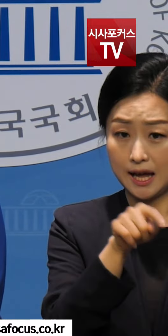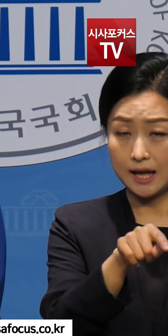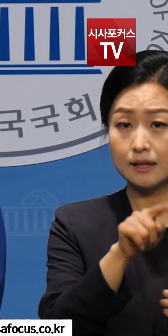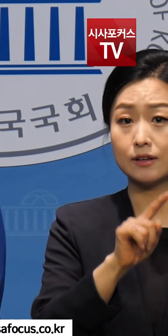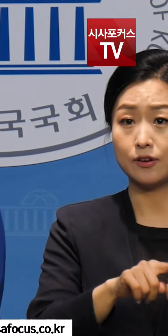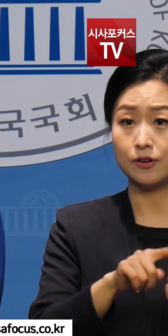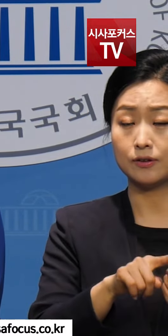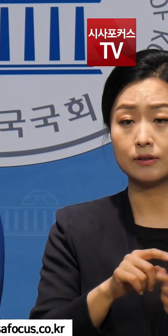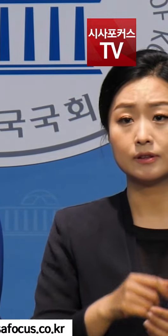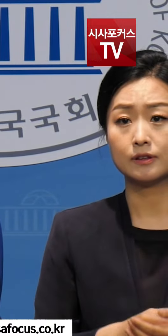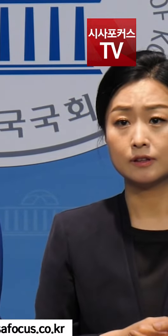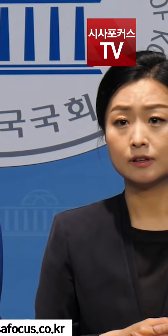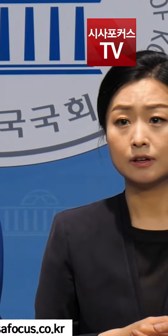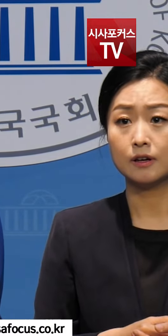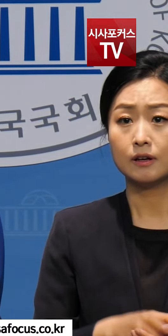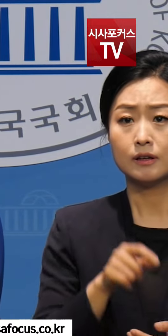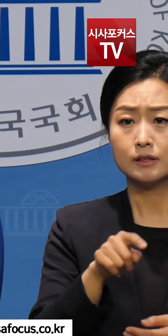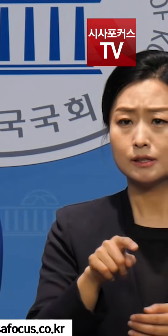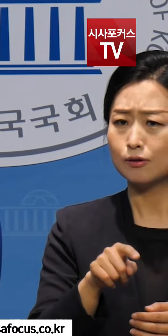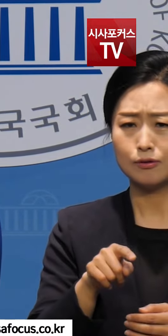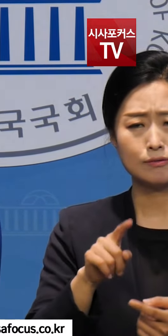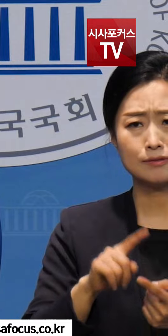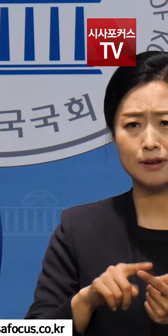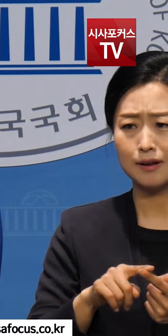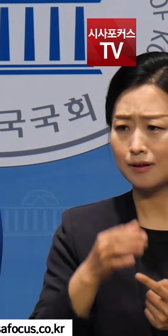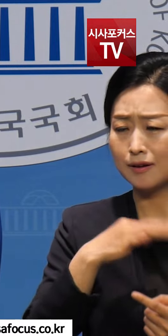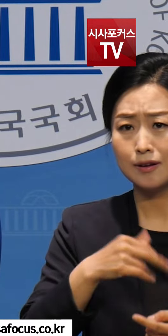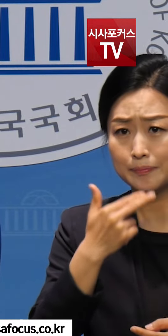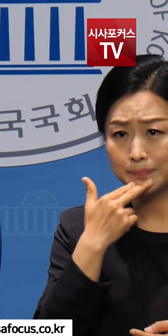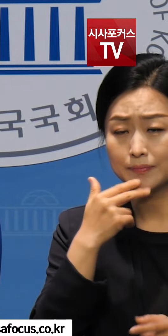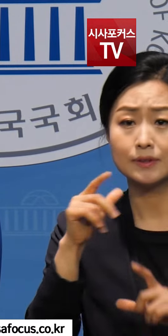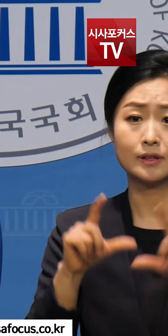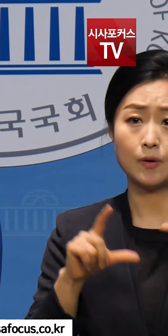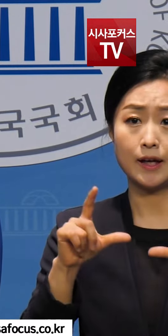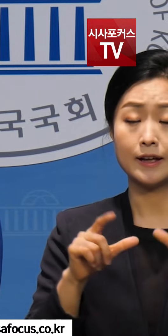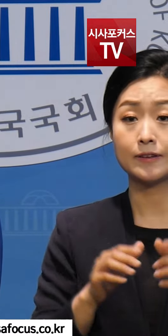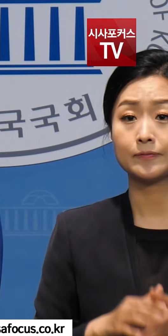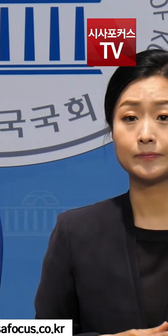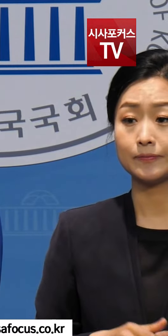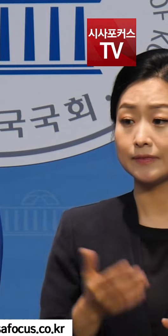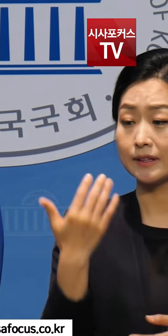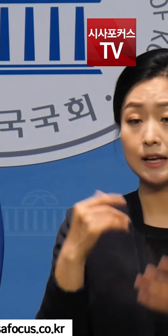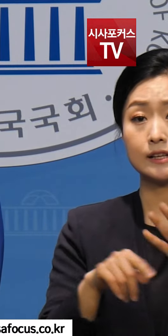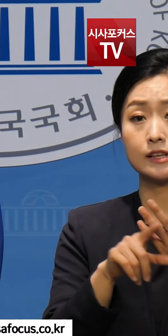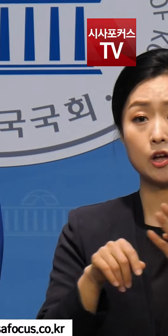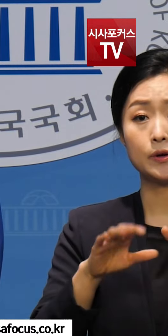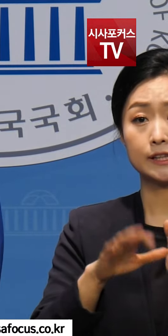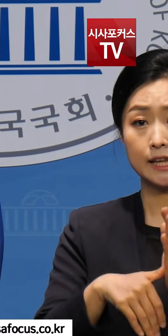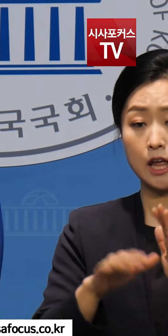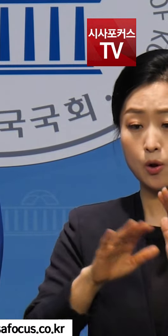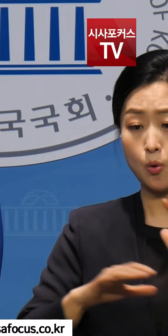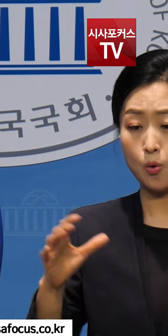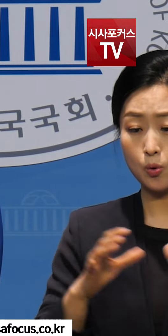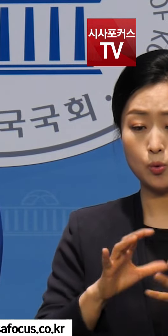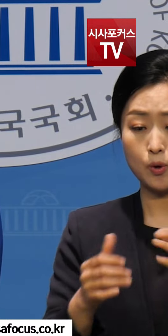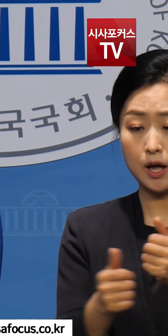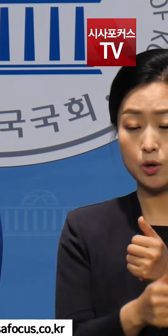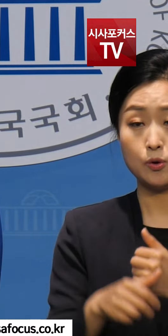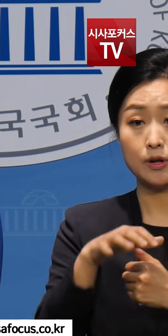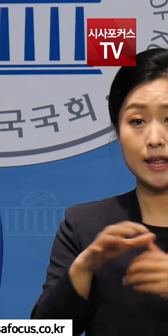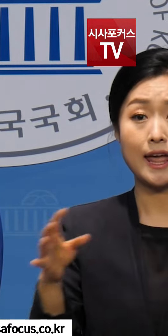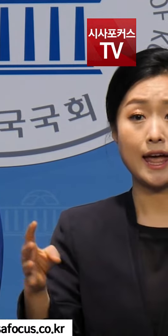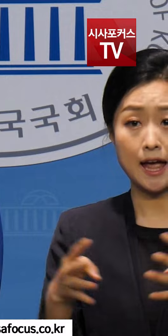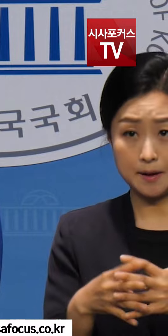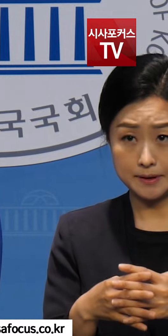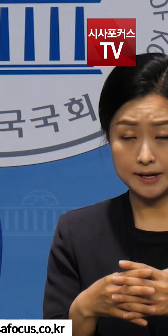개선이 동반되지 않으면 그치지는 반감될 것입니다 우리는 지난 4월 공론화 위원회 합의안이